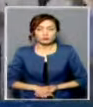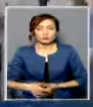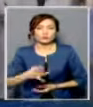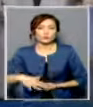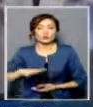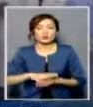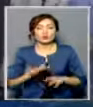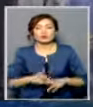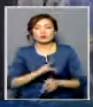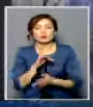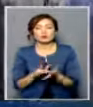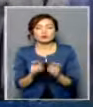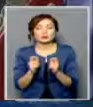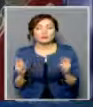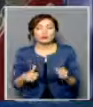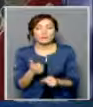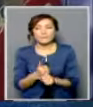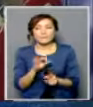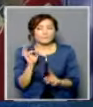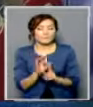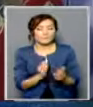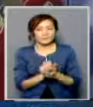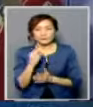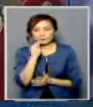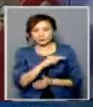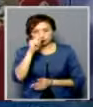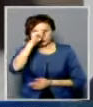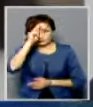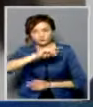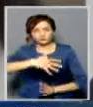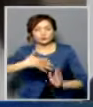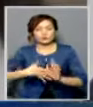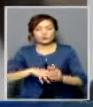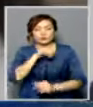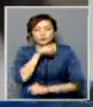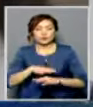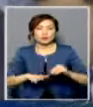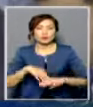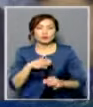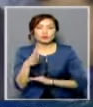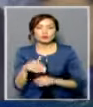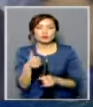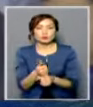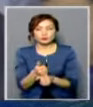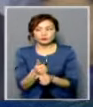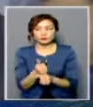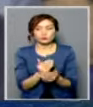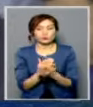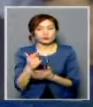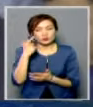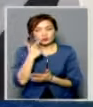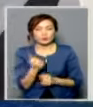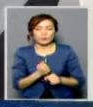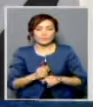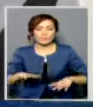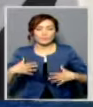Өңірде мұндай ғылым ордасының ашылуының басты миссиясы жоғары сапалы білім беру және зерттеу арқылы саланың болашақ көшбасшыларын, жоғары білікті